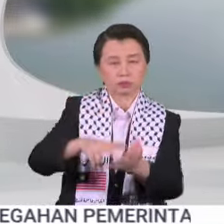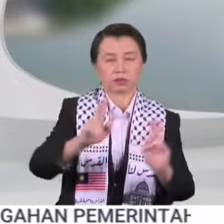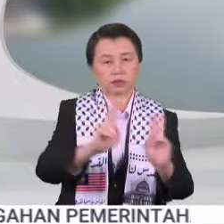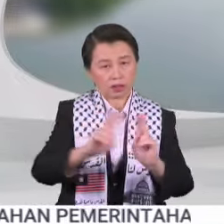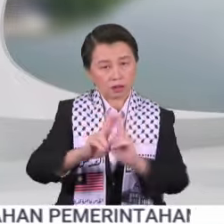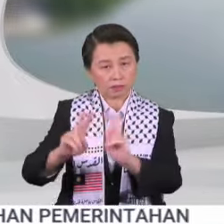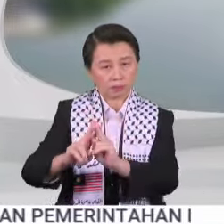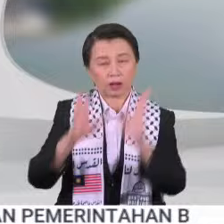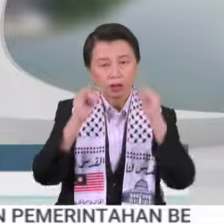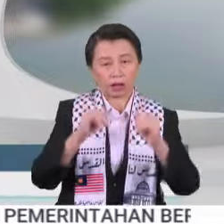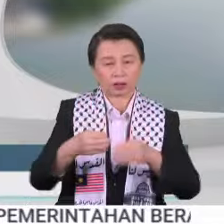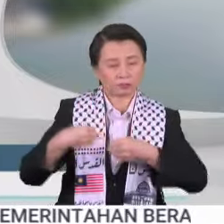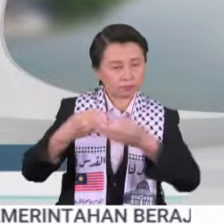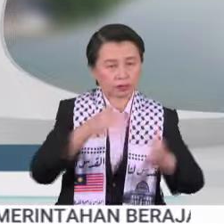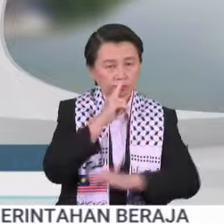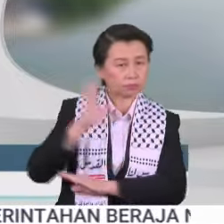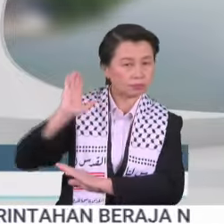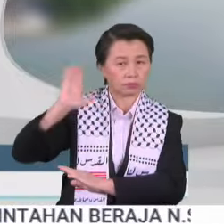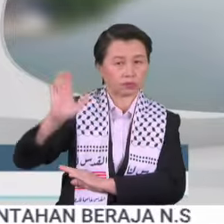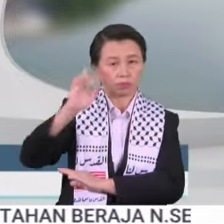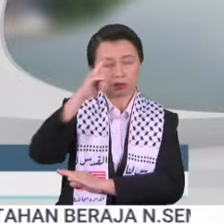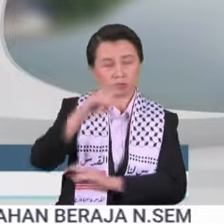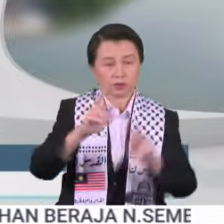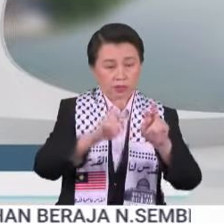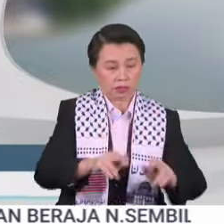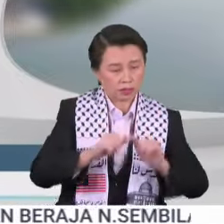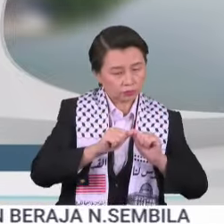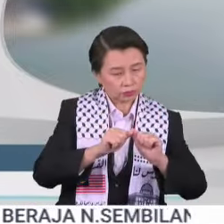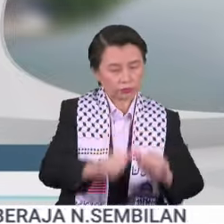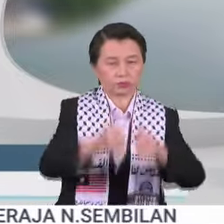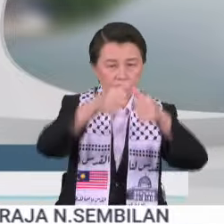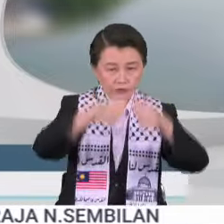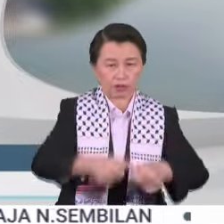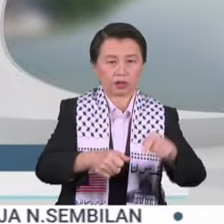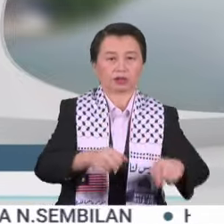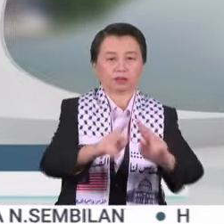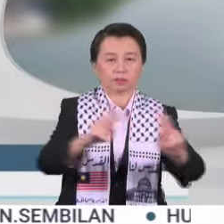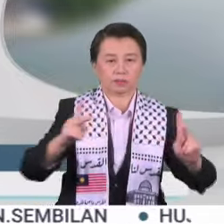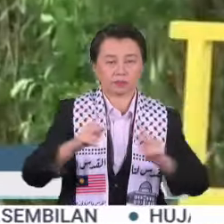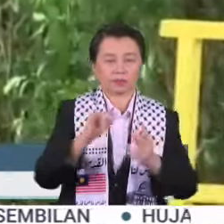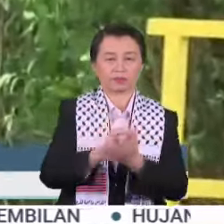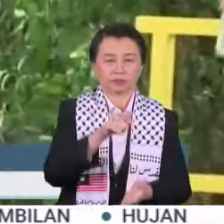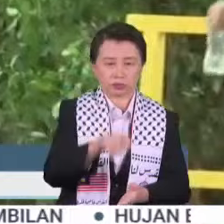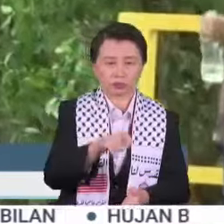kampung agar ia memberi jaminan kepada penduduk untuk terus menetap di kawasan tersebut.